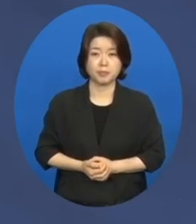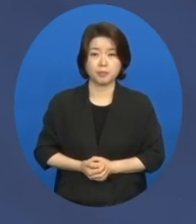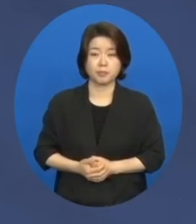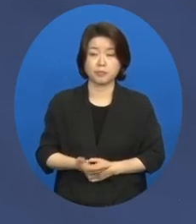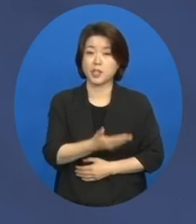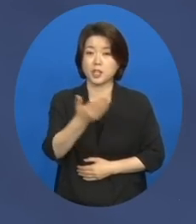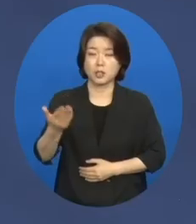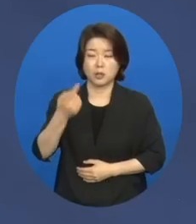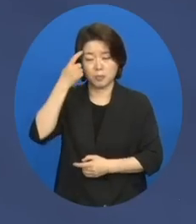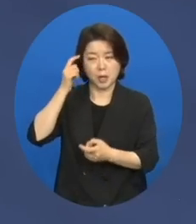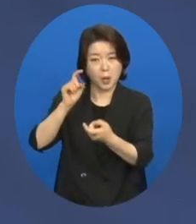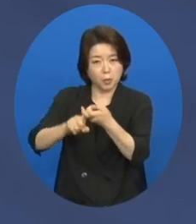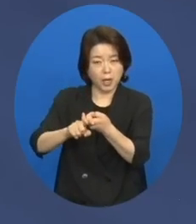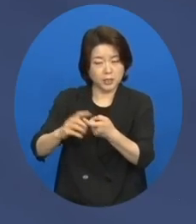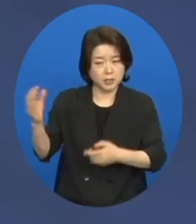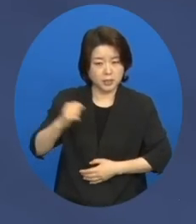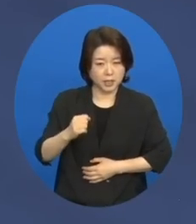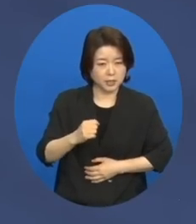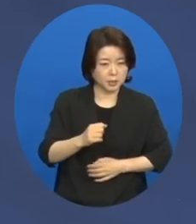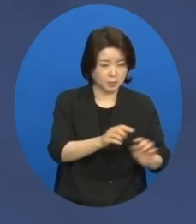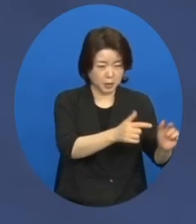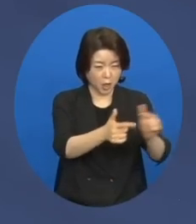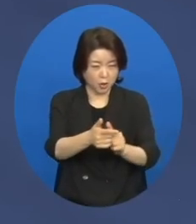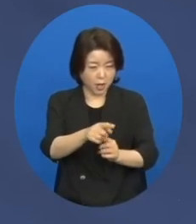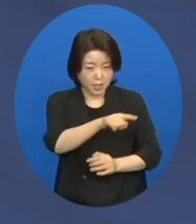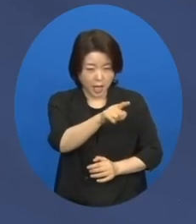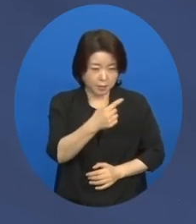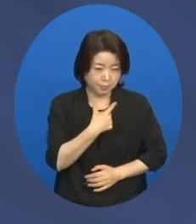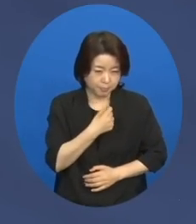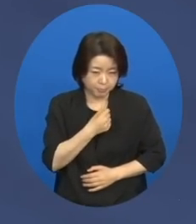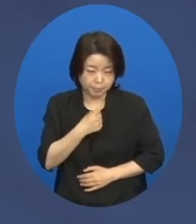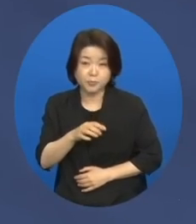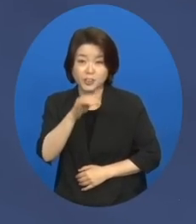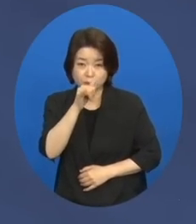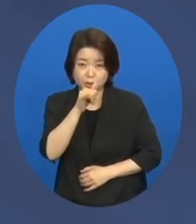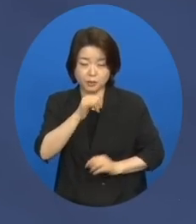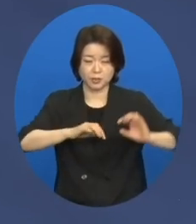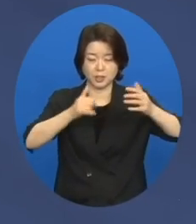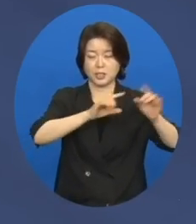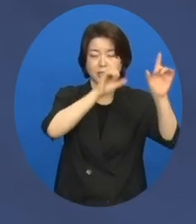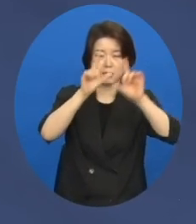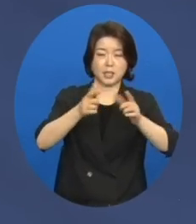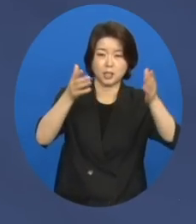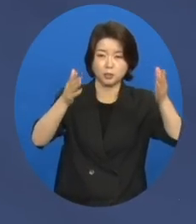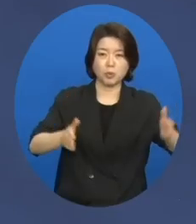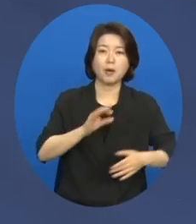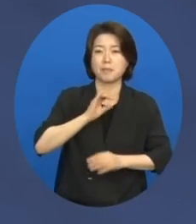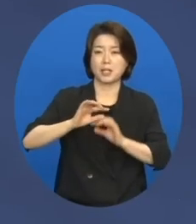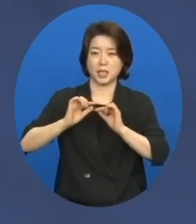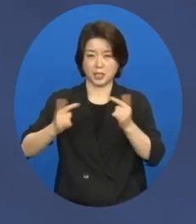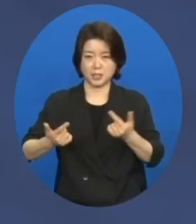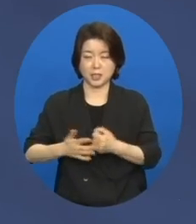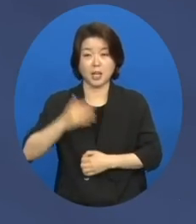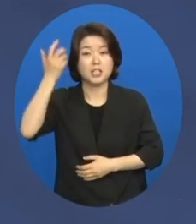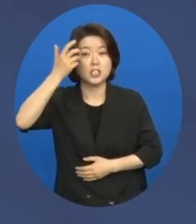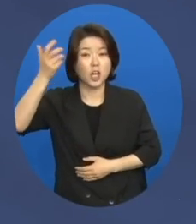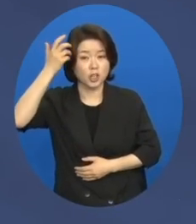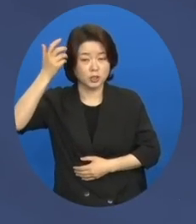여러분이 관심을 갖는 수많은 관심사가 있을 거예요. 세상 살아가는 동안만이 아니라